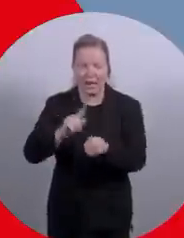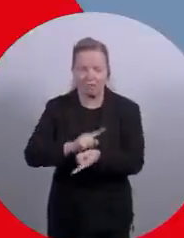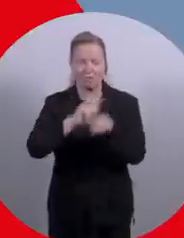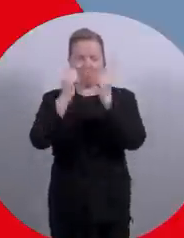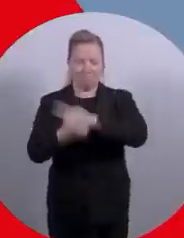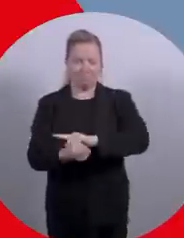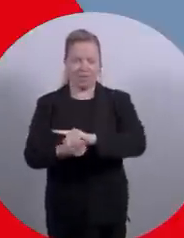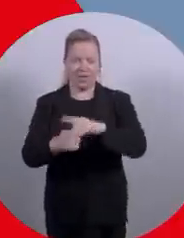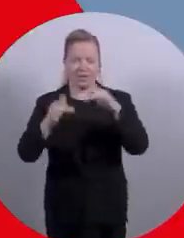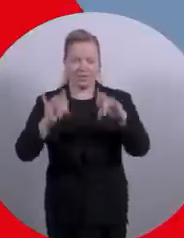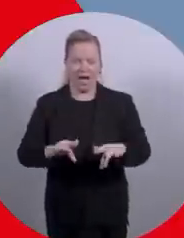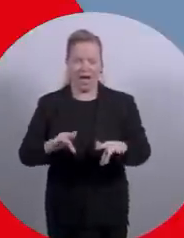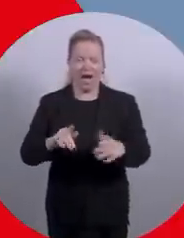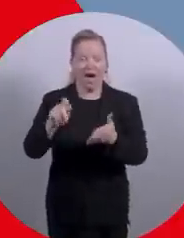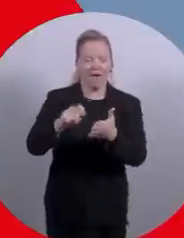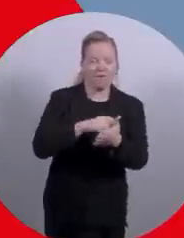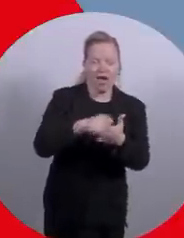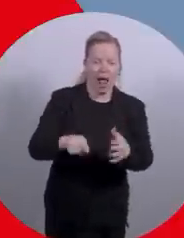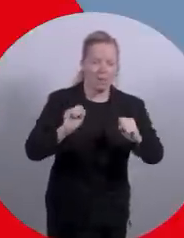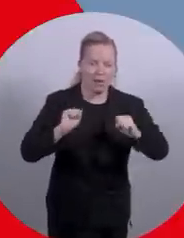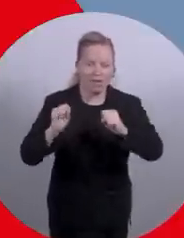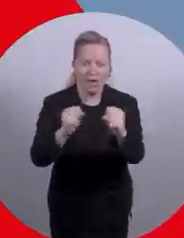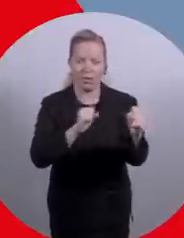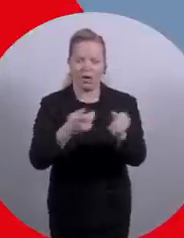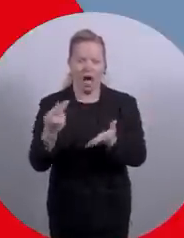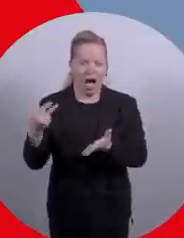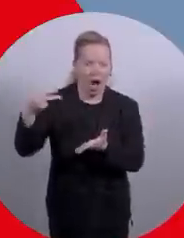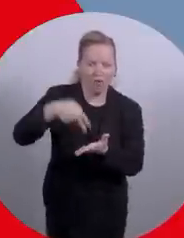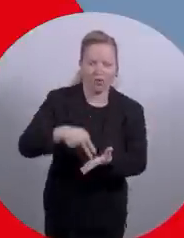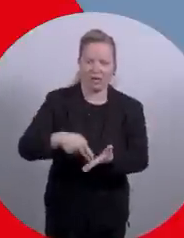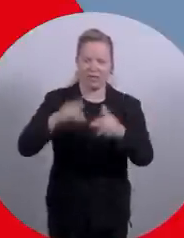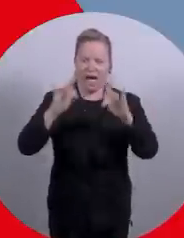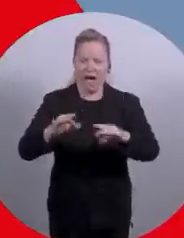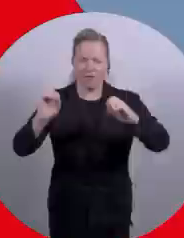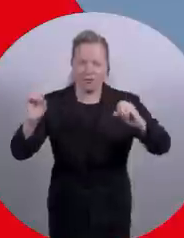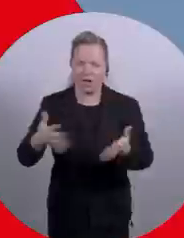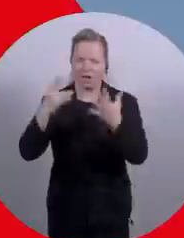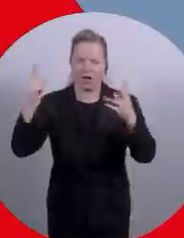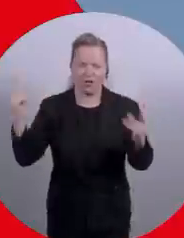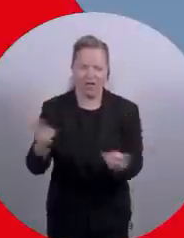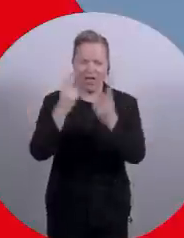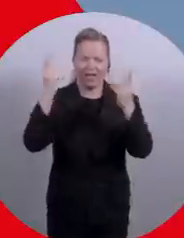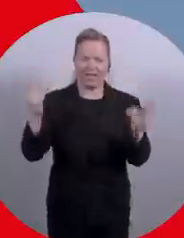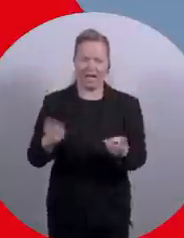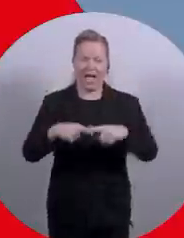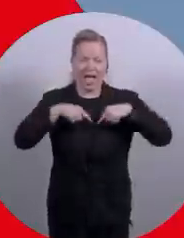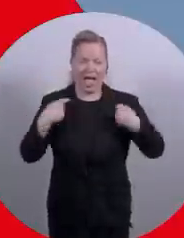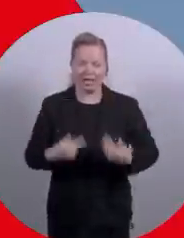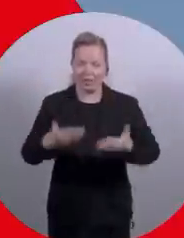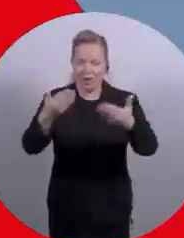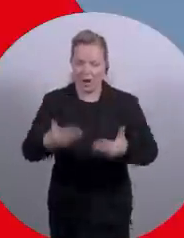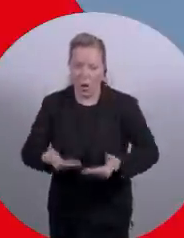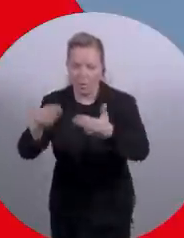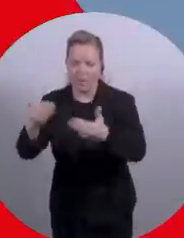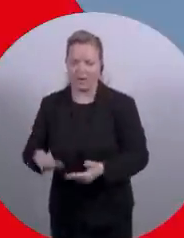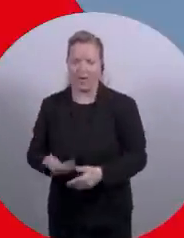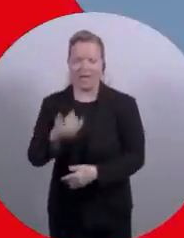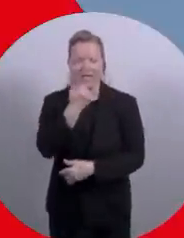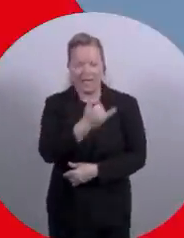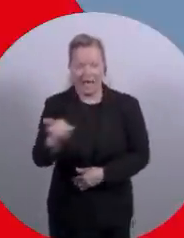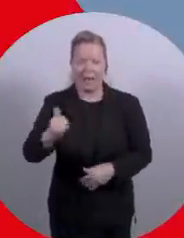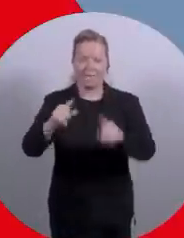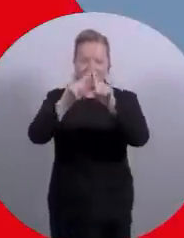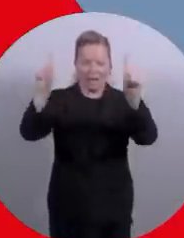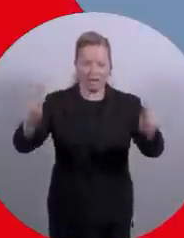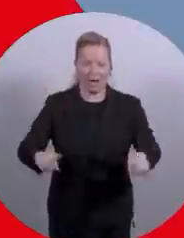wir haben ausgelöst mit unseren wahlbewegungen mit unserem auftreten hat frischen Minderheit bringen herzlich Willkommen an jeden an den Bildschirmen im Livestream